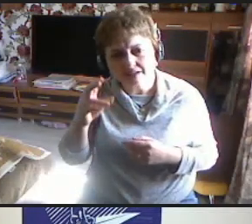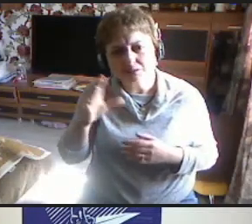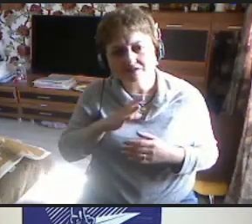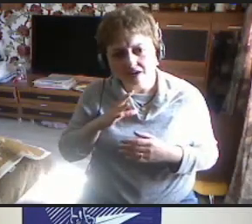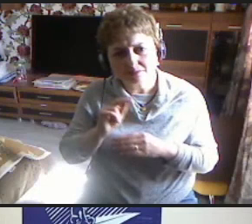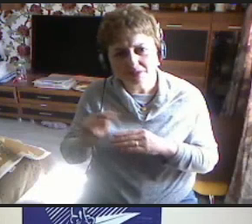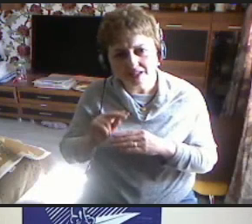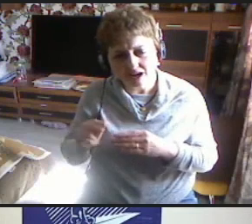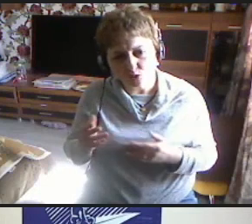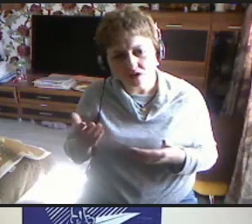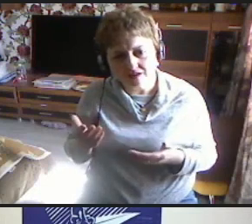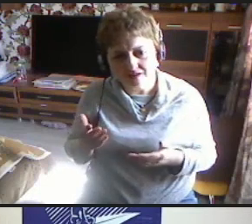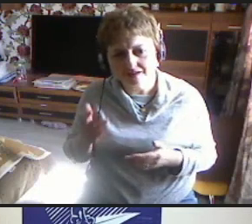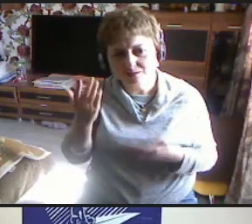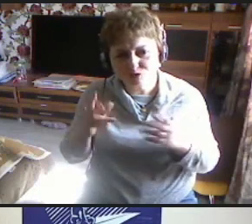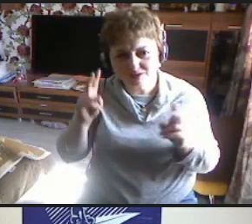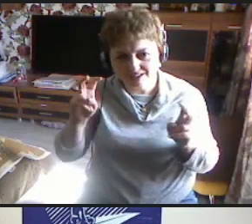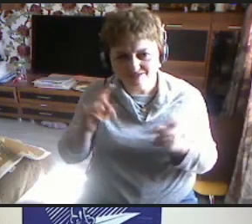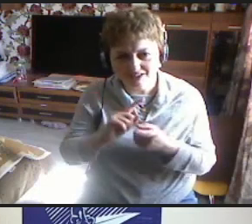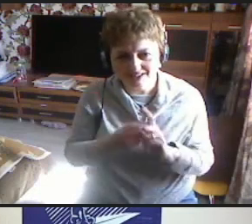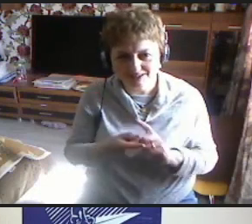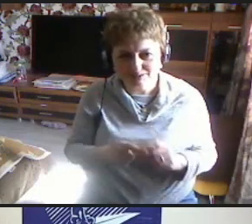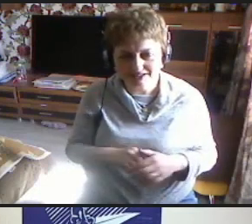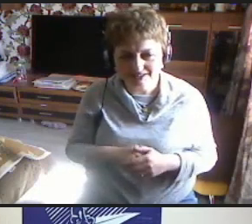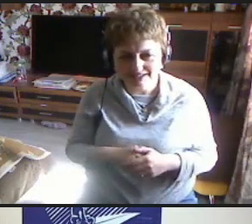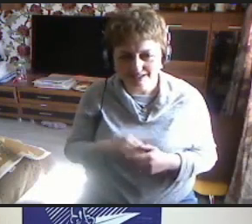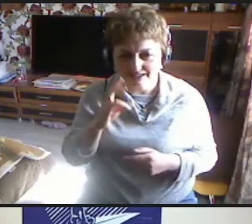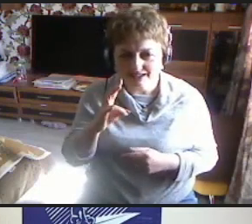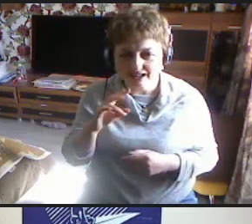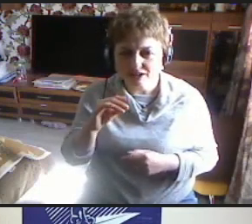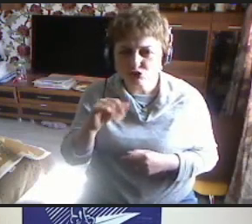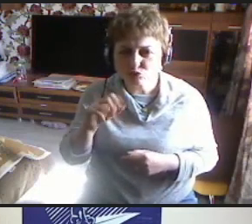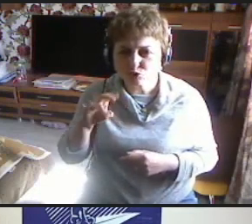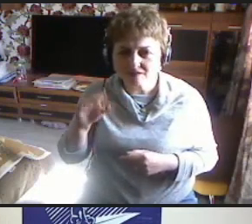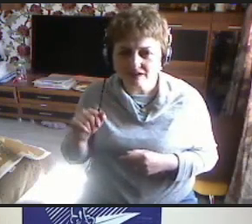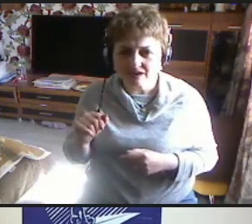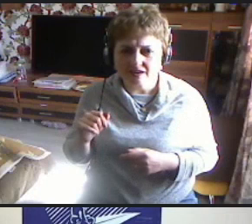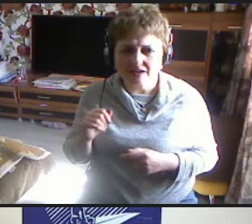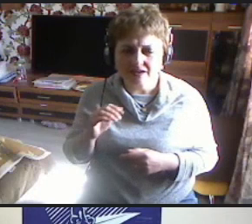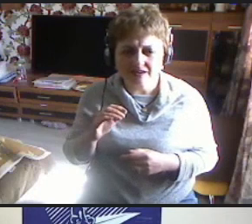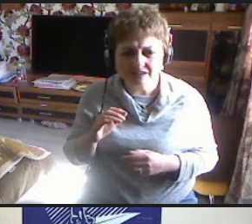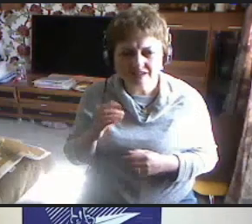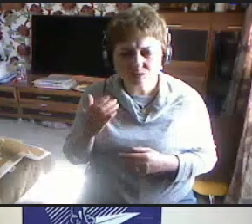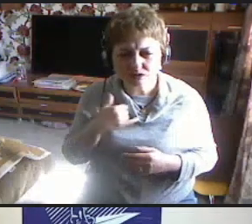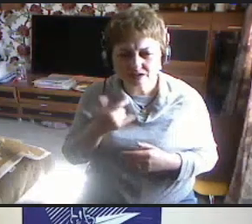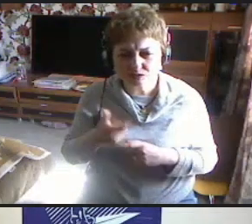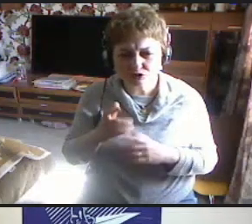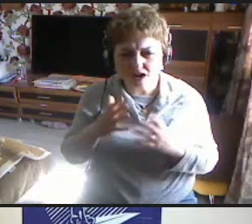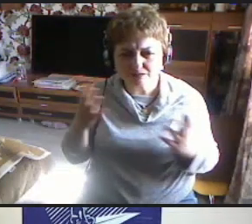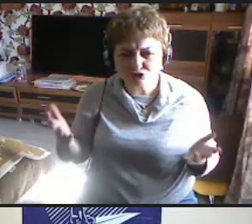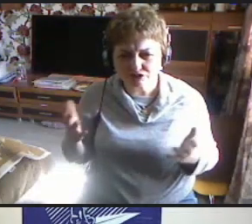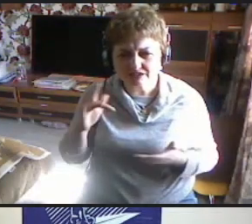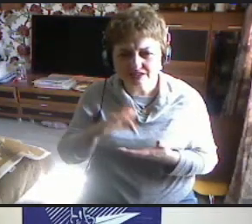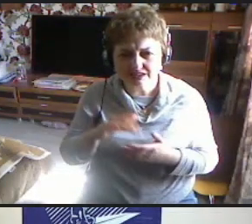да? Так, Наталья Жукова. Теряю, что с Аспергером, раз очень обширный спектр, есть центр изучения детей с